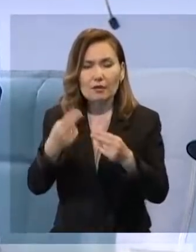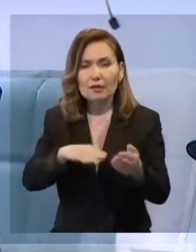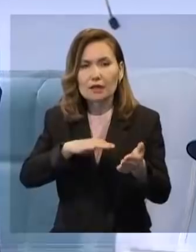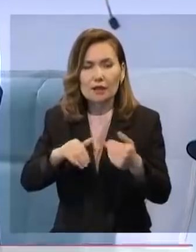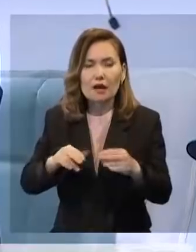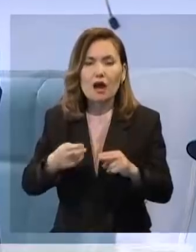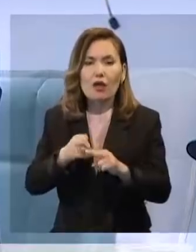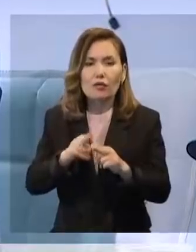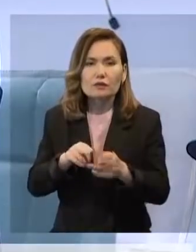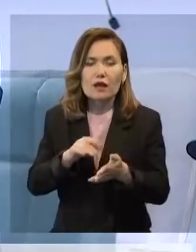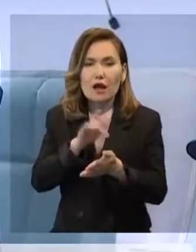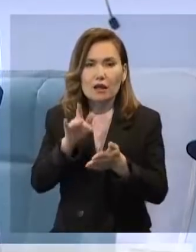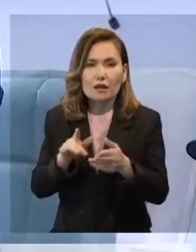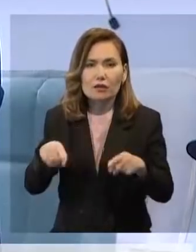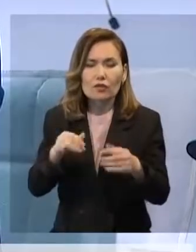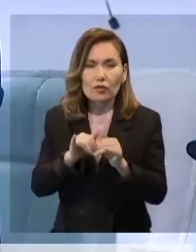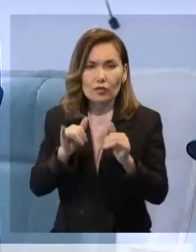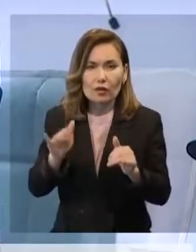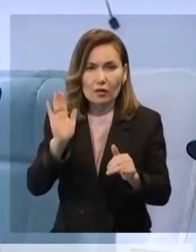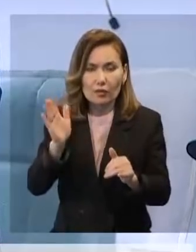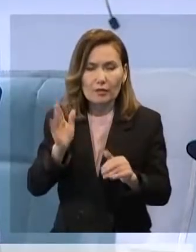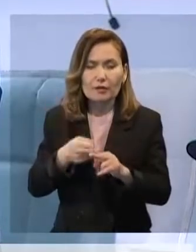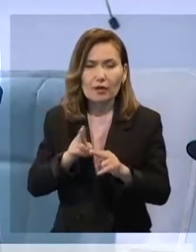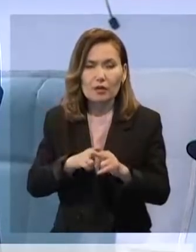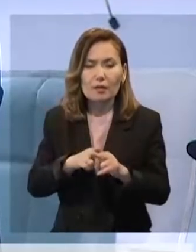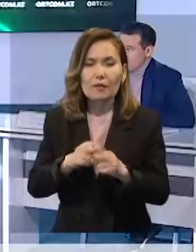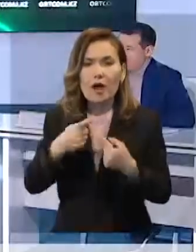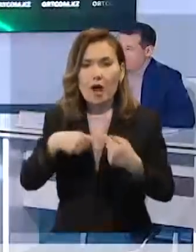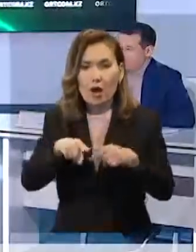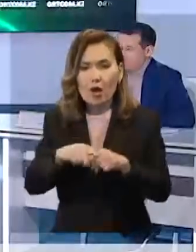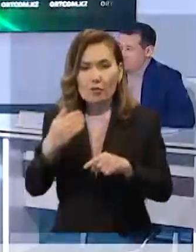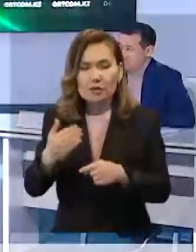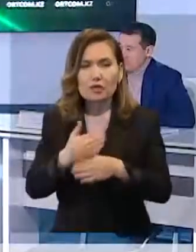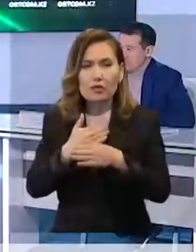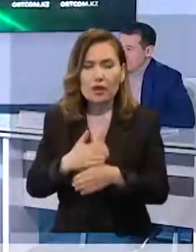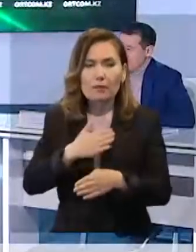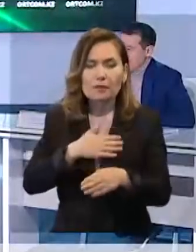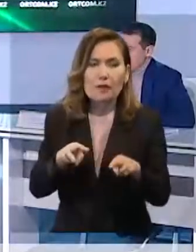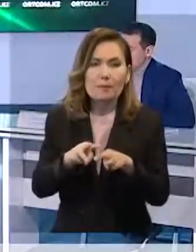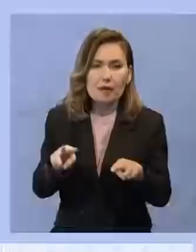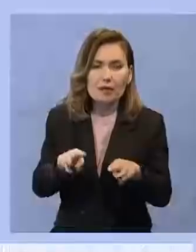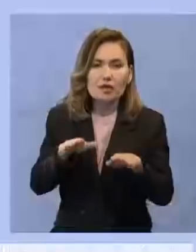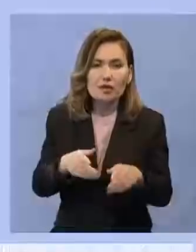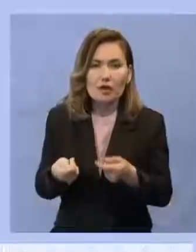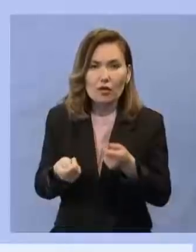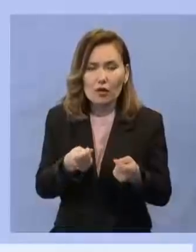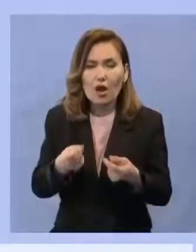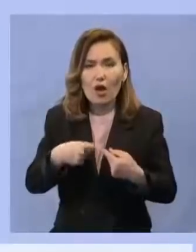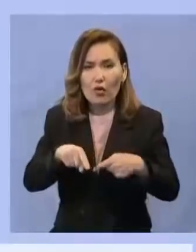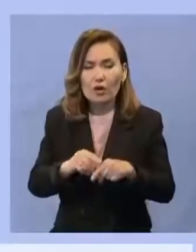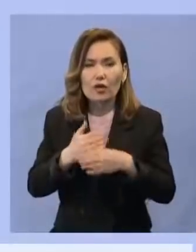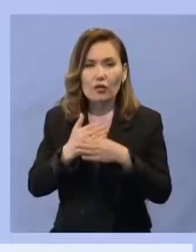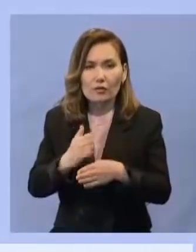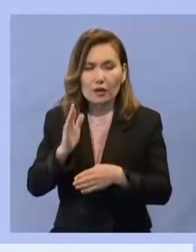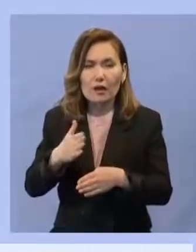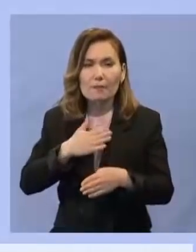біз жұмыс жоспарын құрамыз. Яғни бір шетінен осы қауымдастық болса, бір шетінен біздің министрлік, бір шетінен жергілікті атқарушы орган. Енді